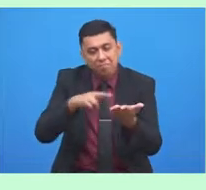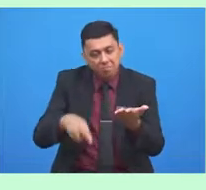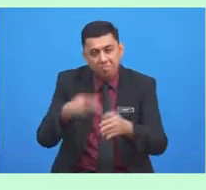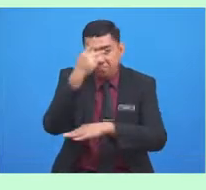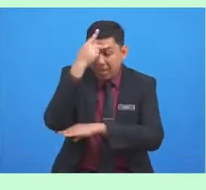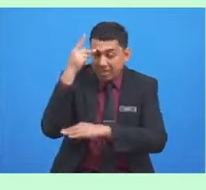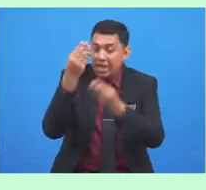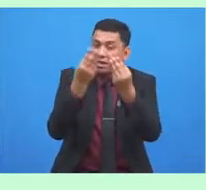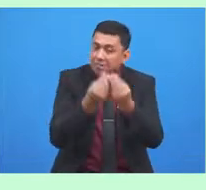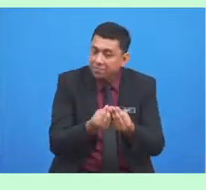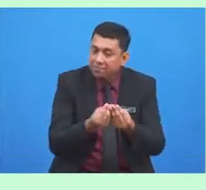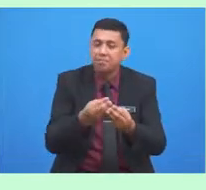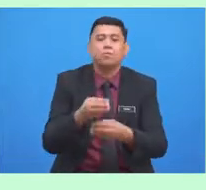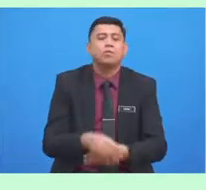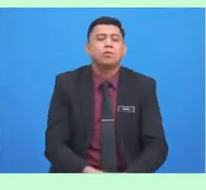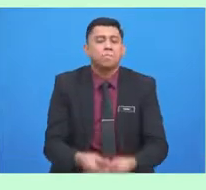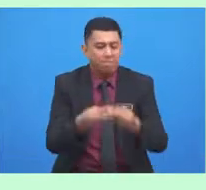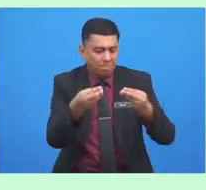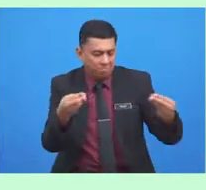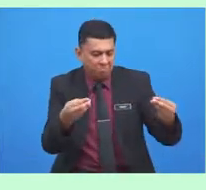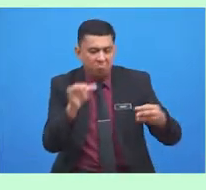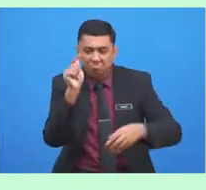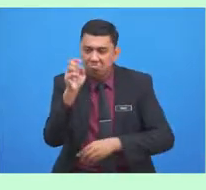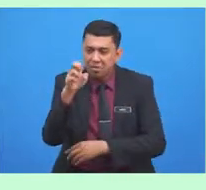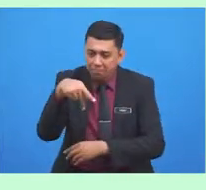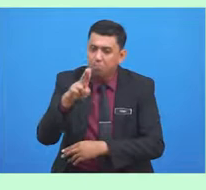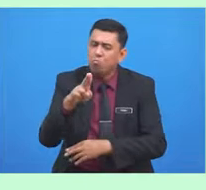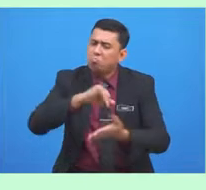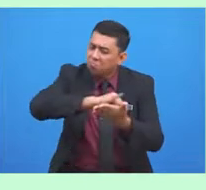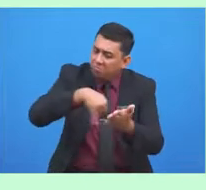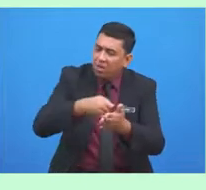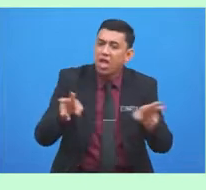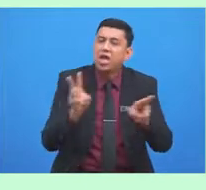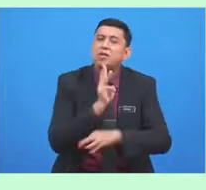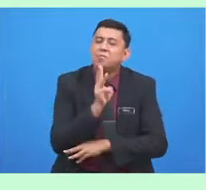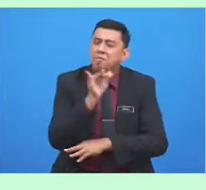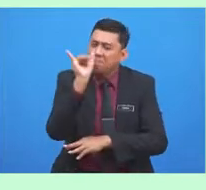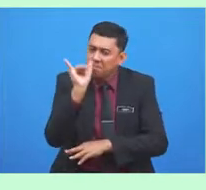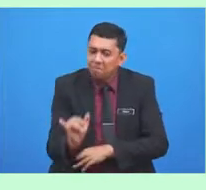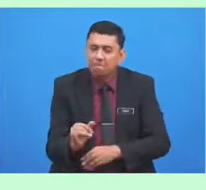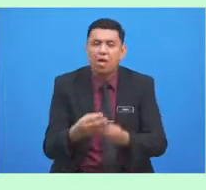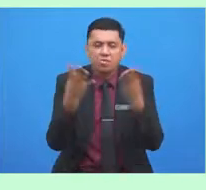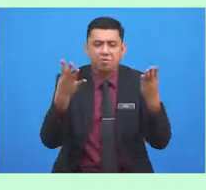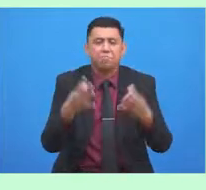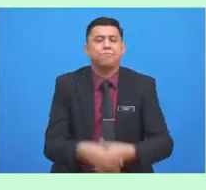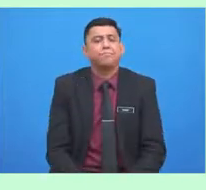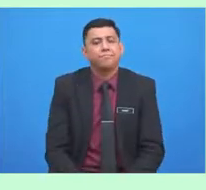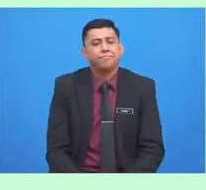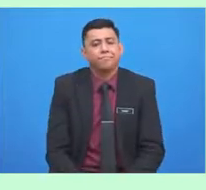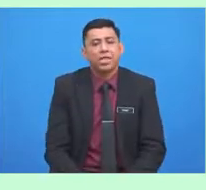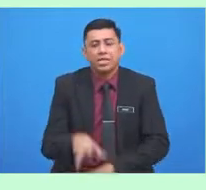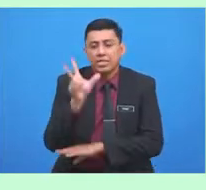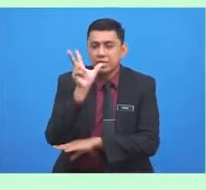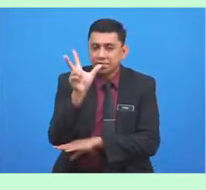kerana tanah yang telah menjadi tepu dengan jumlah air hujan yang banyak. Faktor